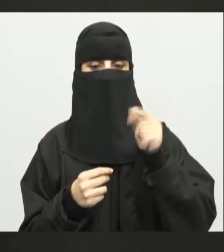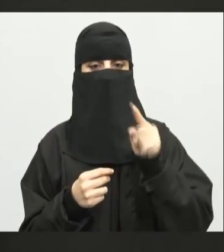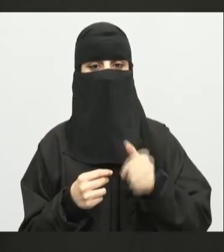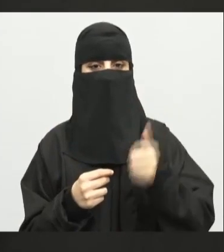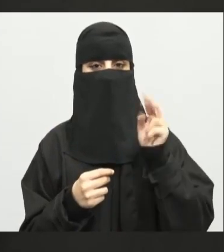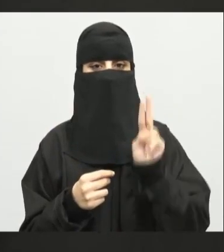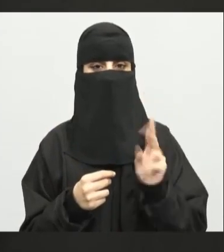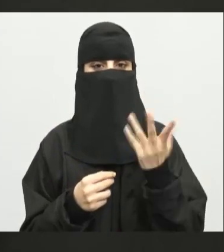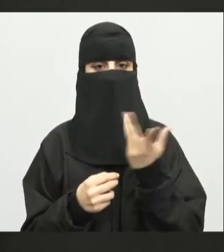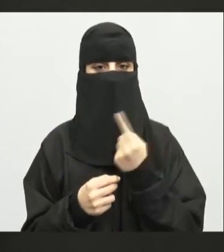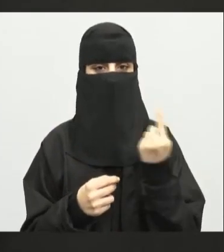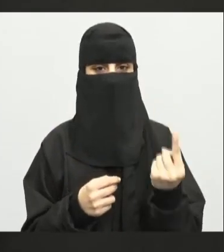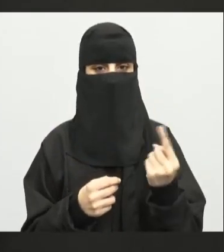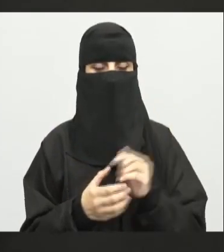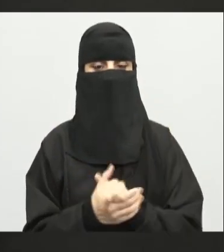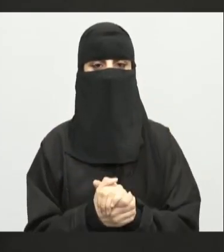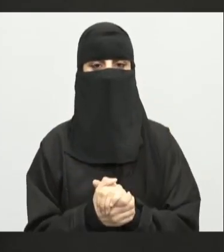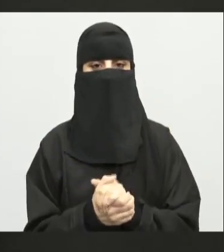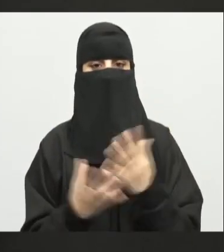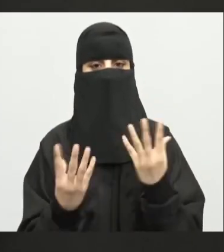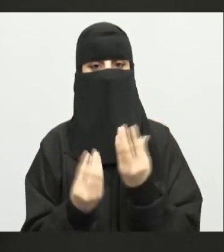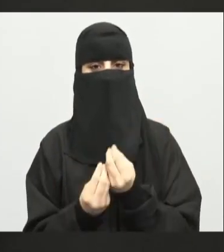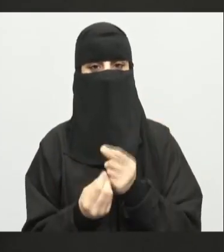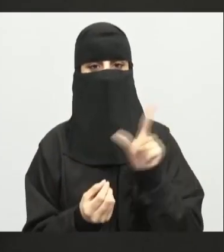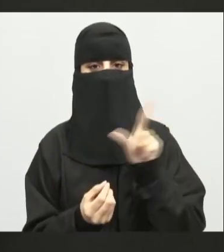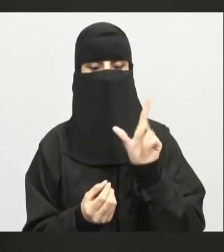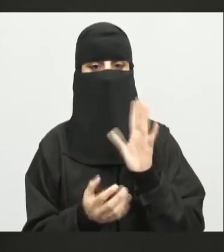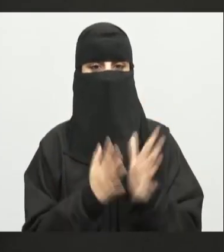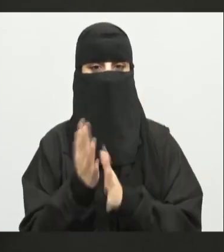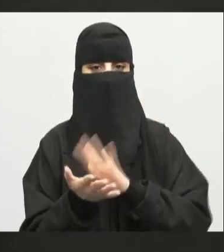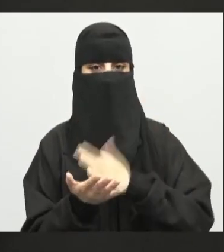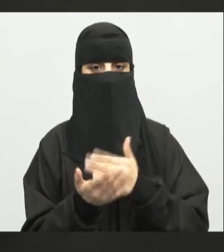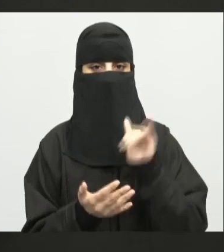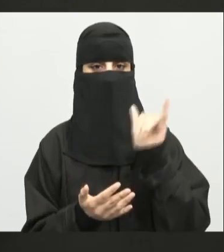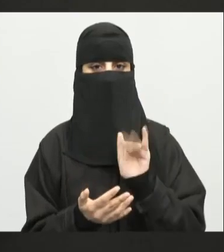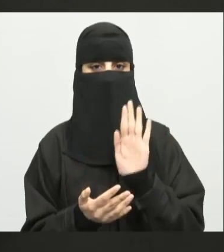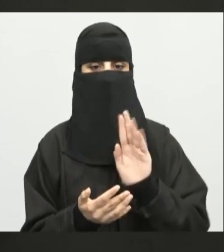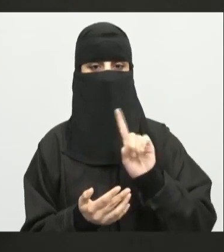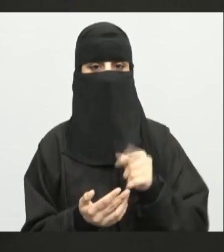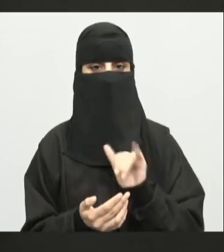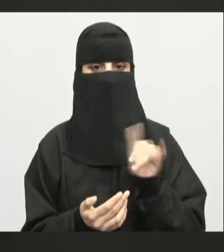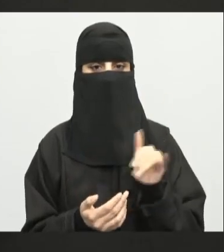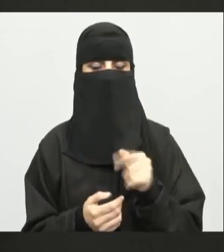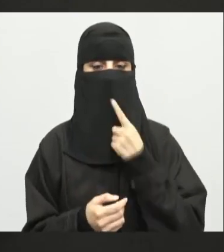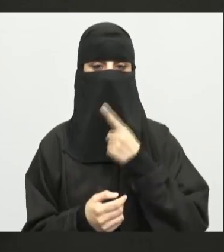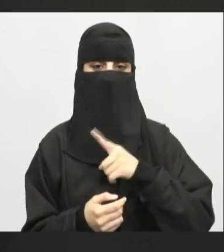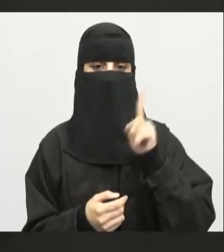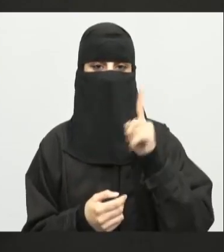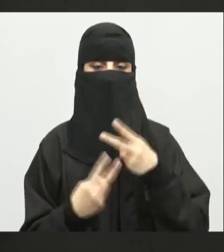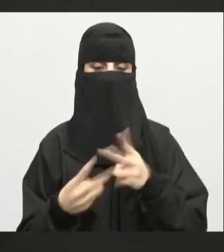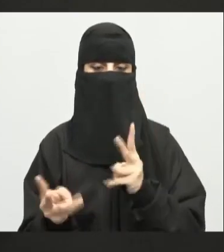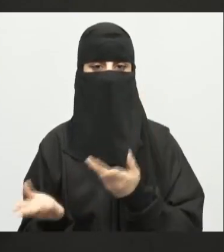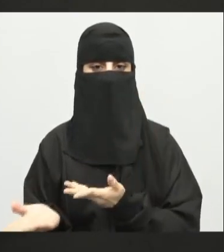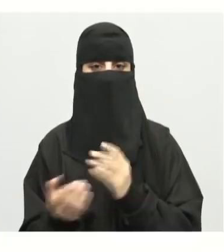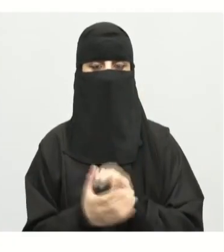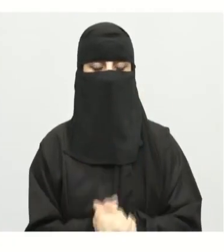منهجنا لهذا الفصل برفقه زميلتنا الاستاذه يسرا الشهري في لغه الاشاره بسم الله نبدا